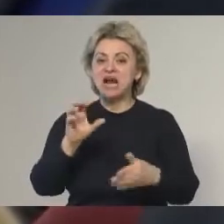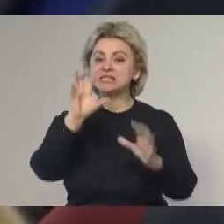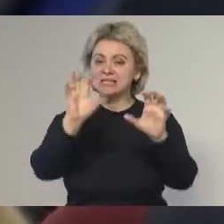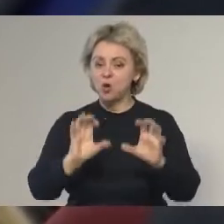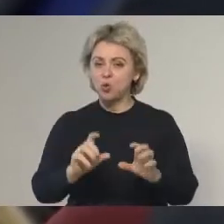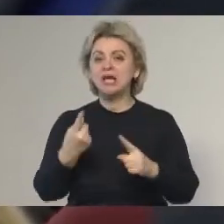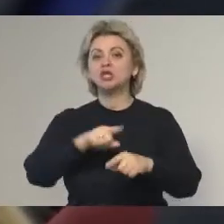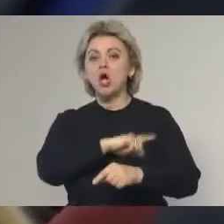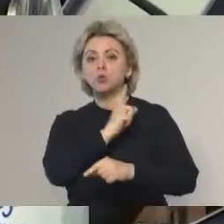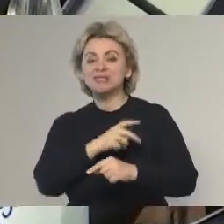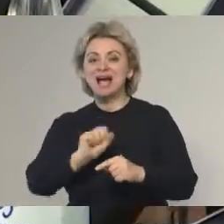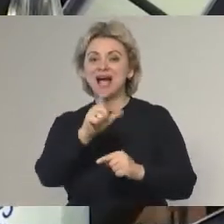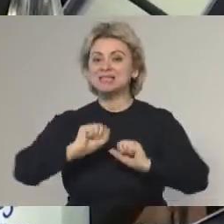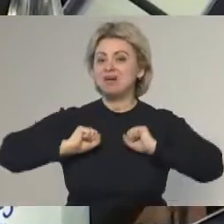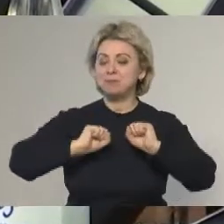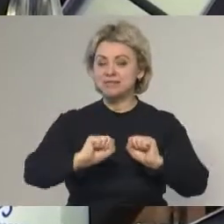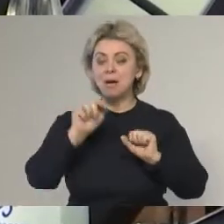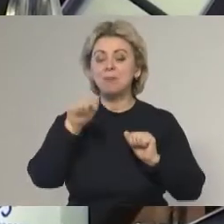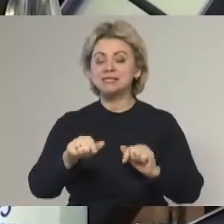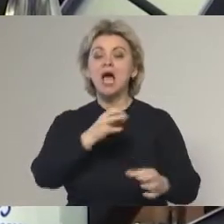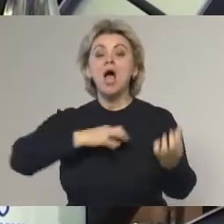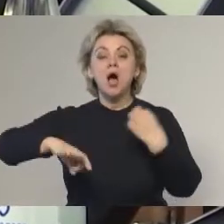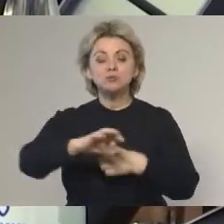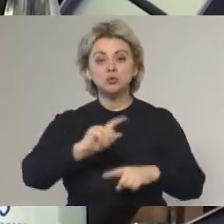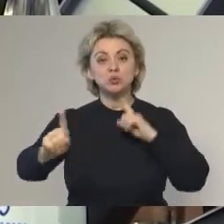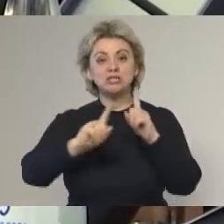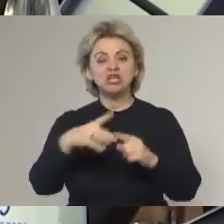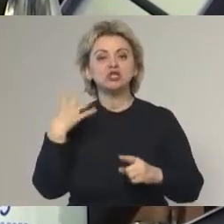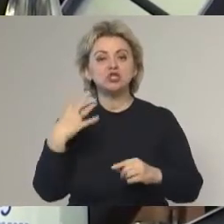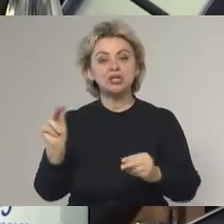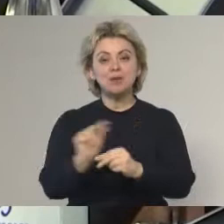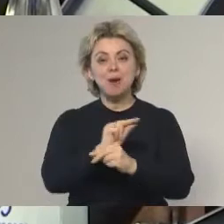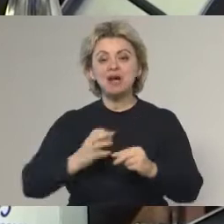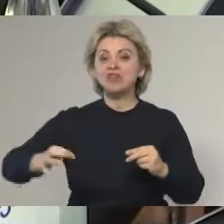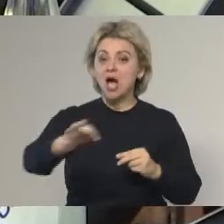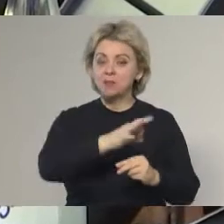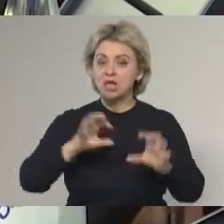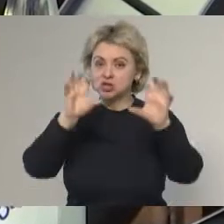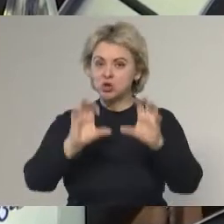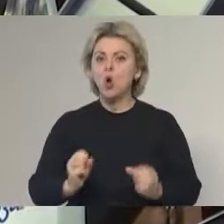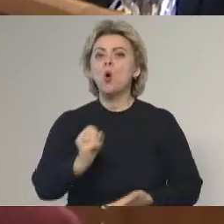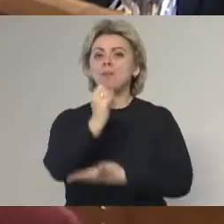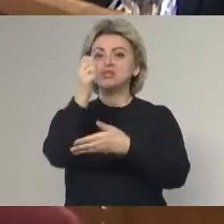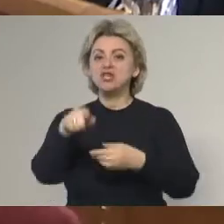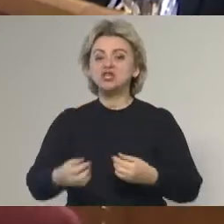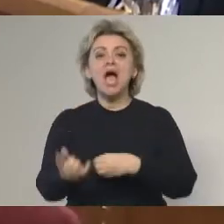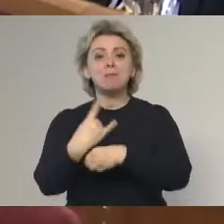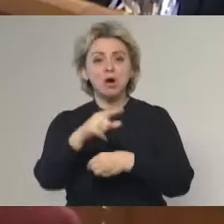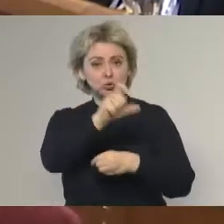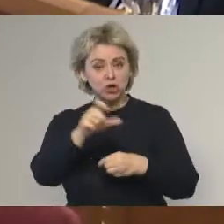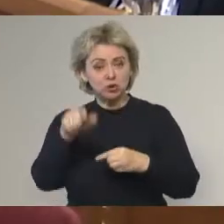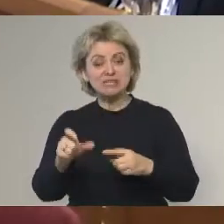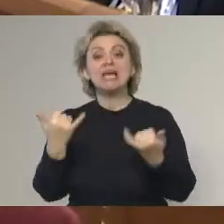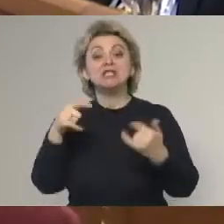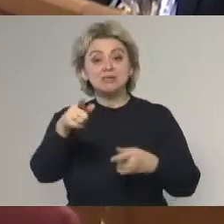законы для усиления газовой безопасности. Обсудили на заседании 4 поправки в областной закон о поддержке обманутых дольщиков.